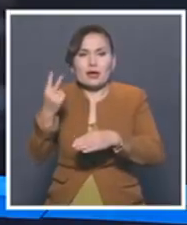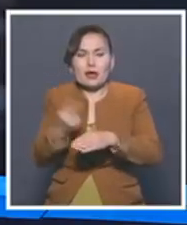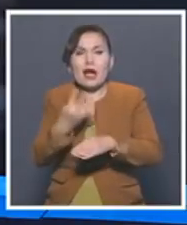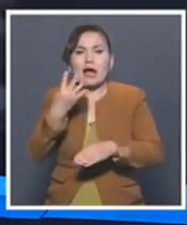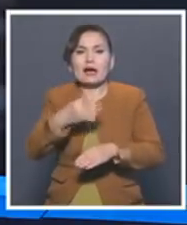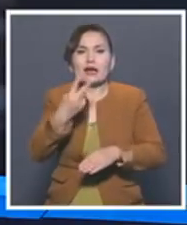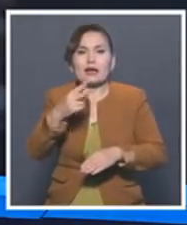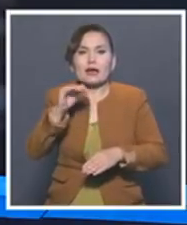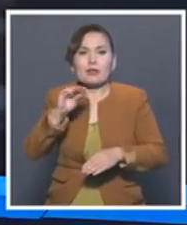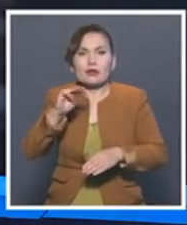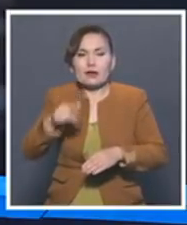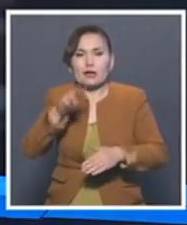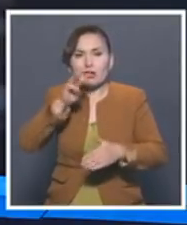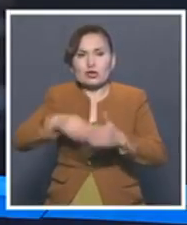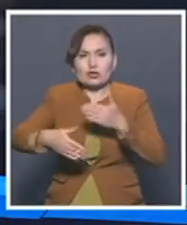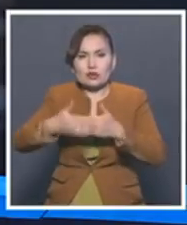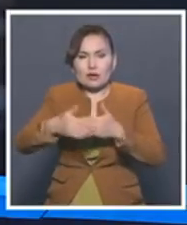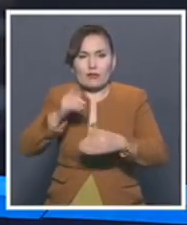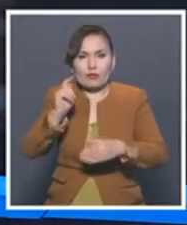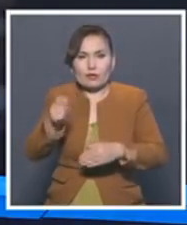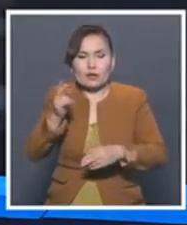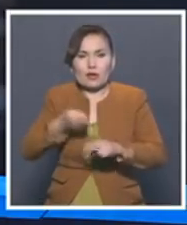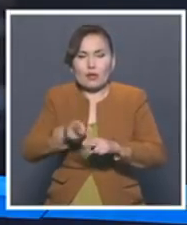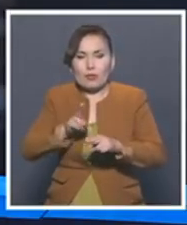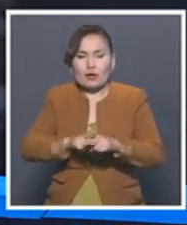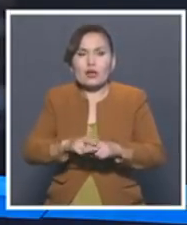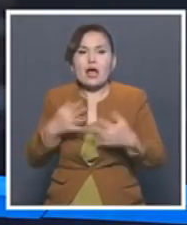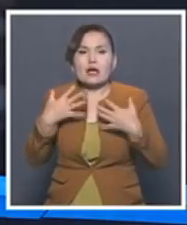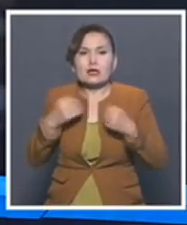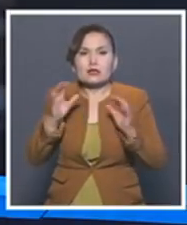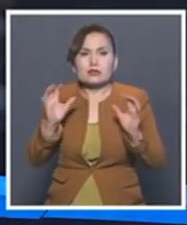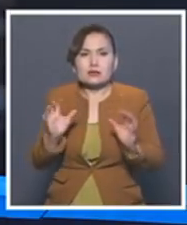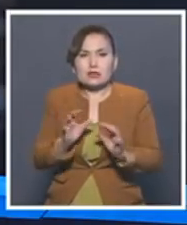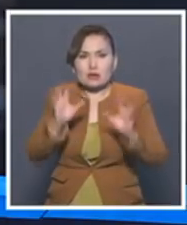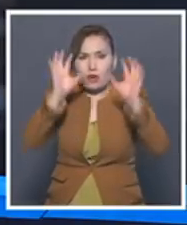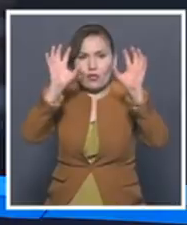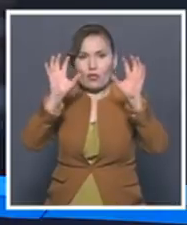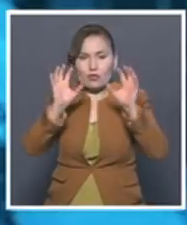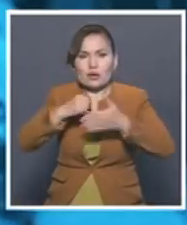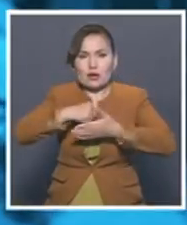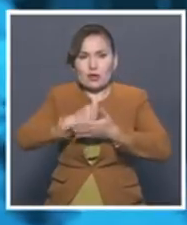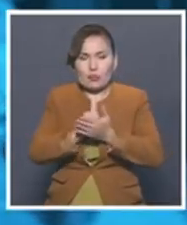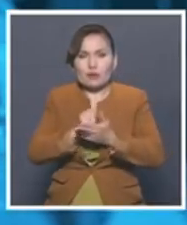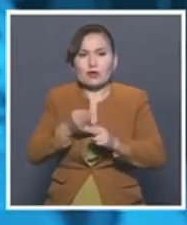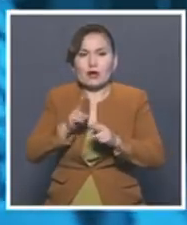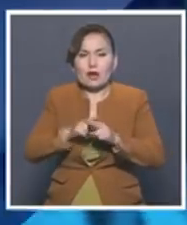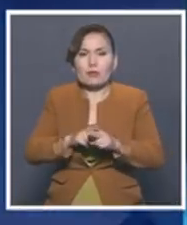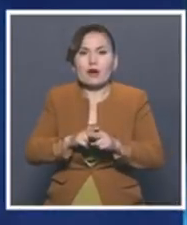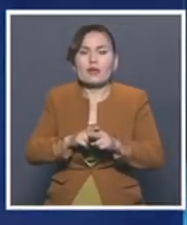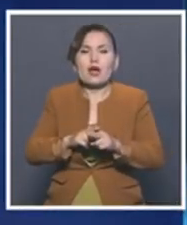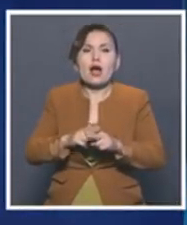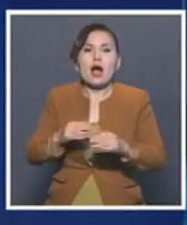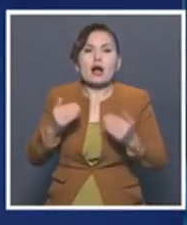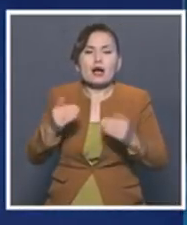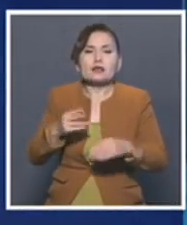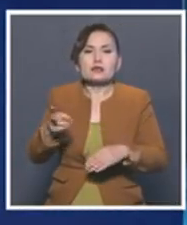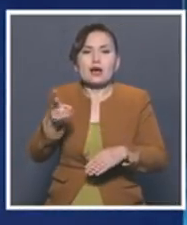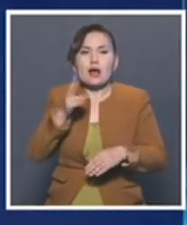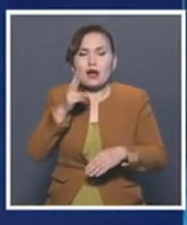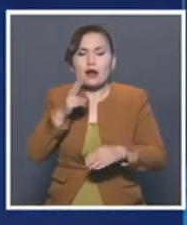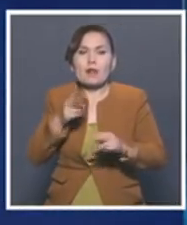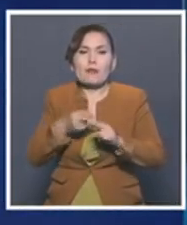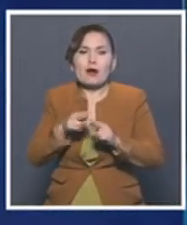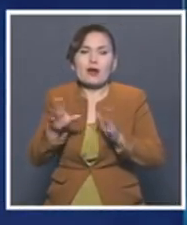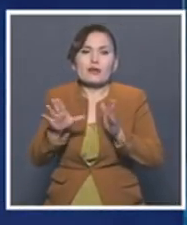42 мың теңге арқалай. Бұл бір ай бұрын күшіне енген денсаулық сақтау кодексінің талабы. Сонымен қазір көпшілік әуестенетін электронды